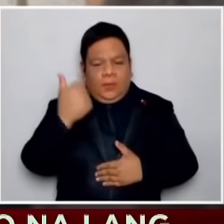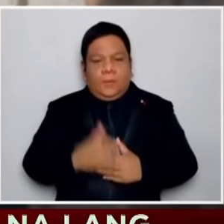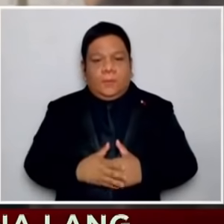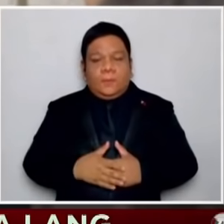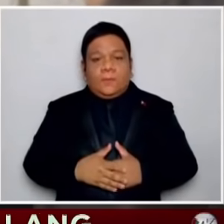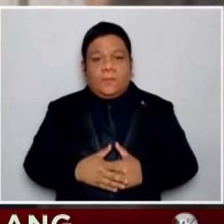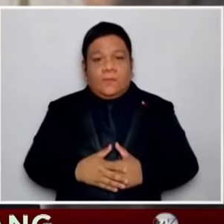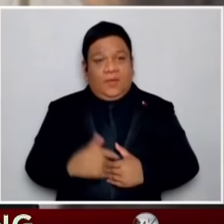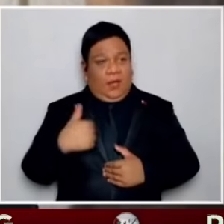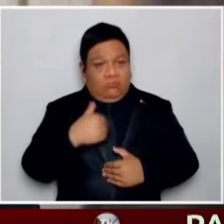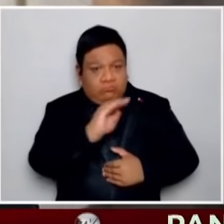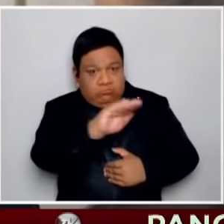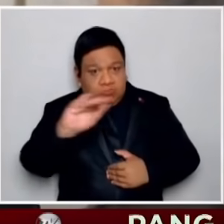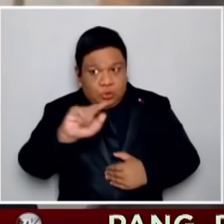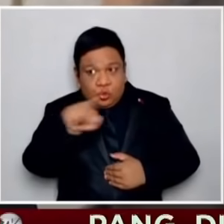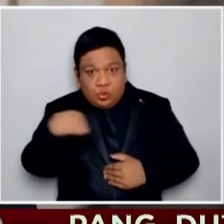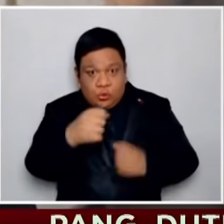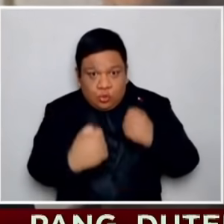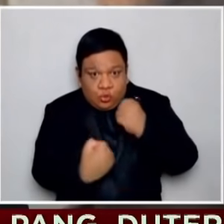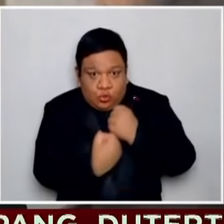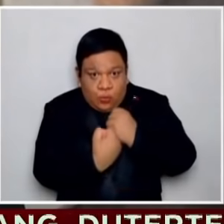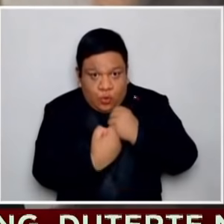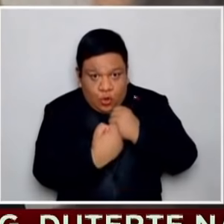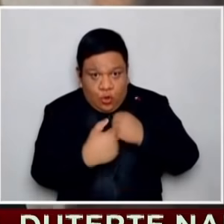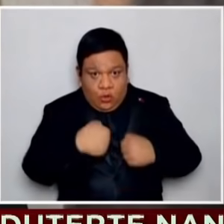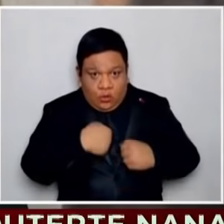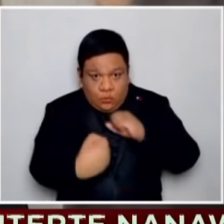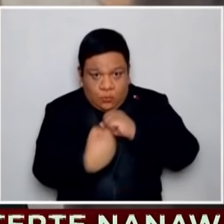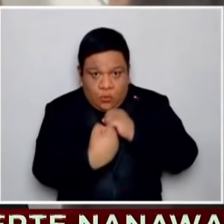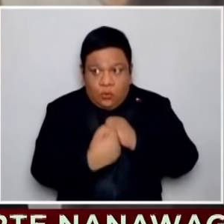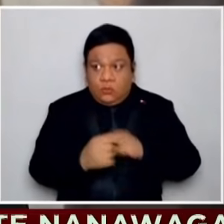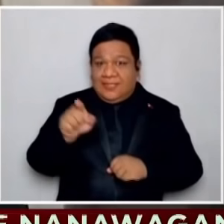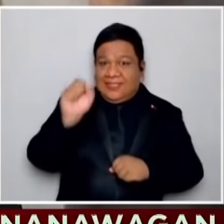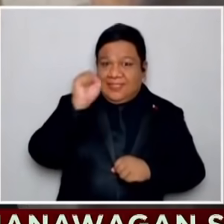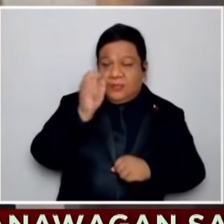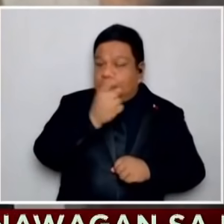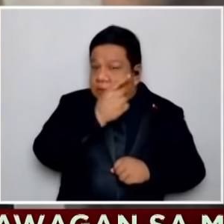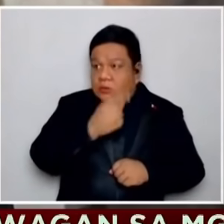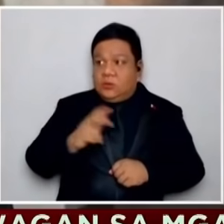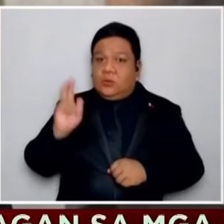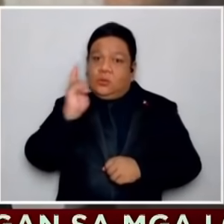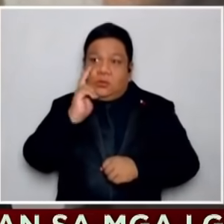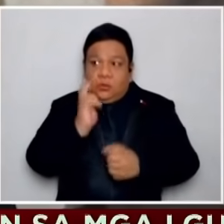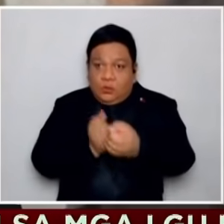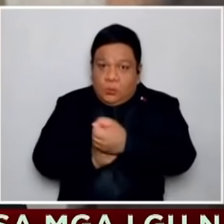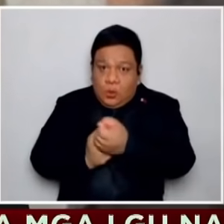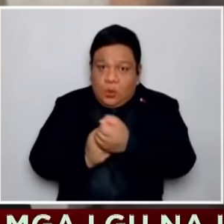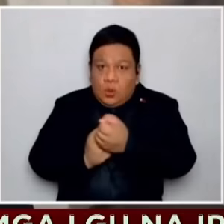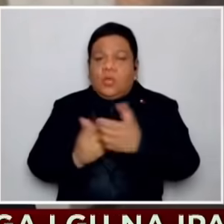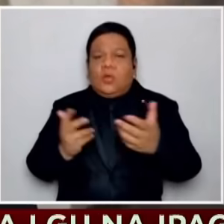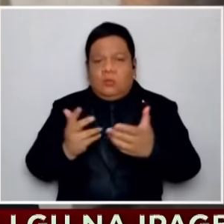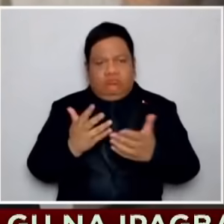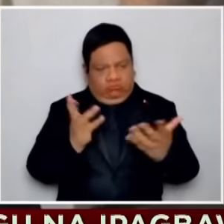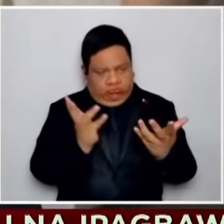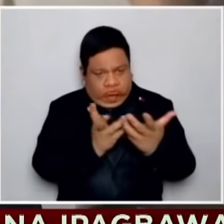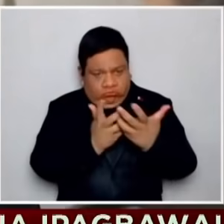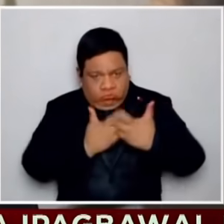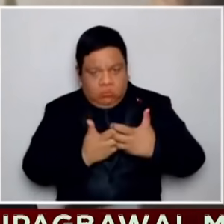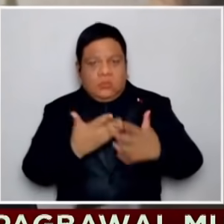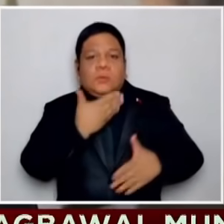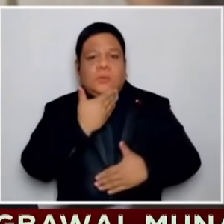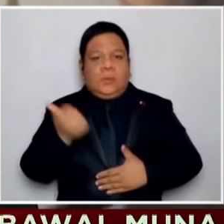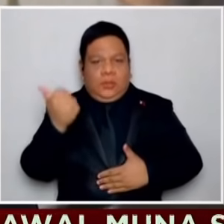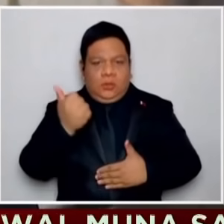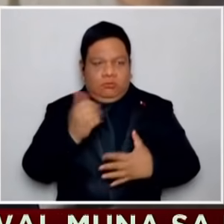nananawagan sa mga supporters ko, supporters ni Pangulong Duterte, na tayo po'y magkaisa na lang po.